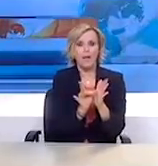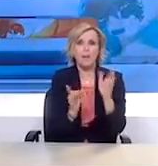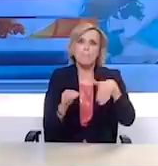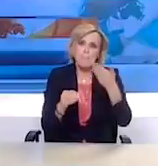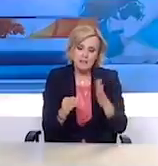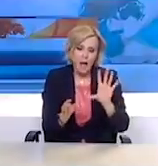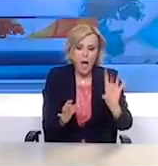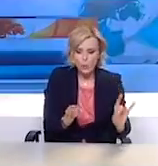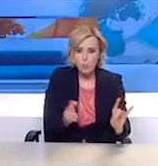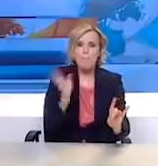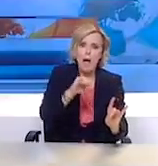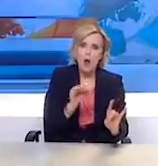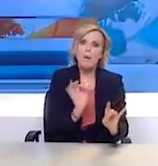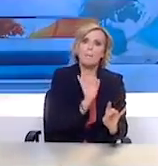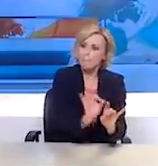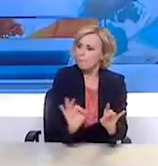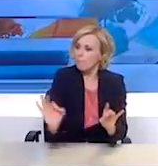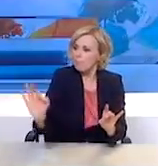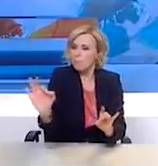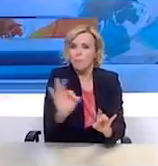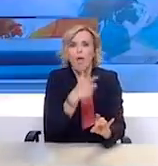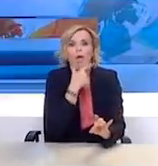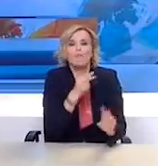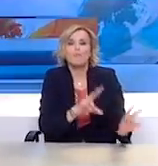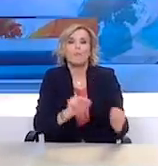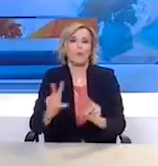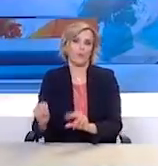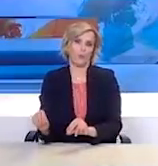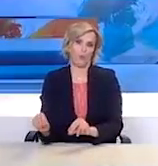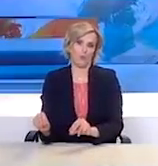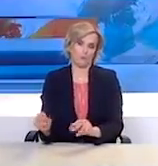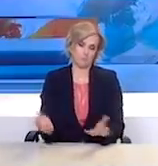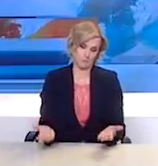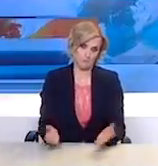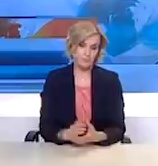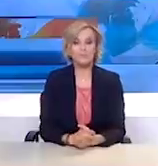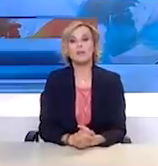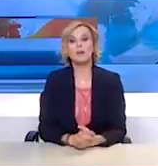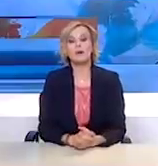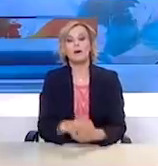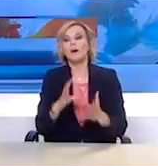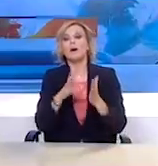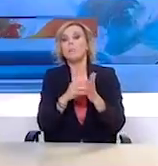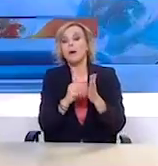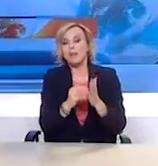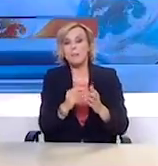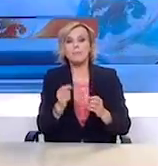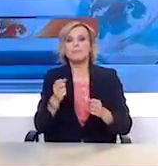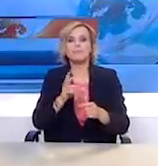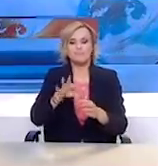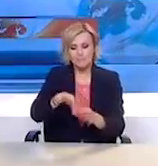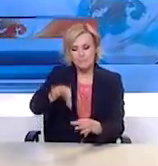ζήτημα είναι ότι ευρέως διαδεδομένα μπορεί να απορρίψει το γάντι ή το καθαριστικό μαντιλάκι σε δημόσιους